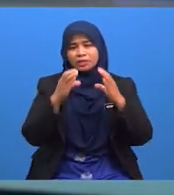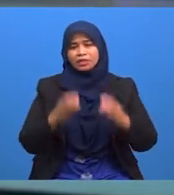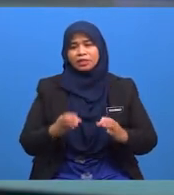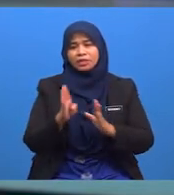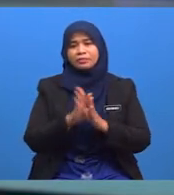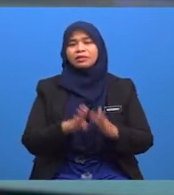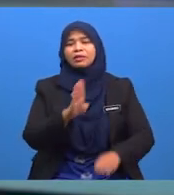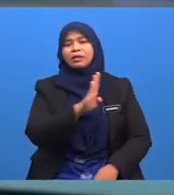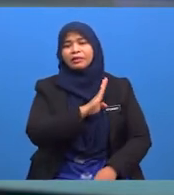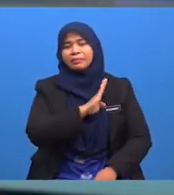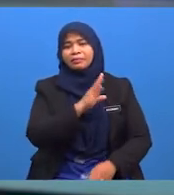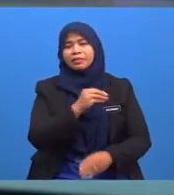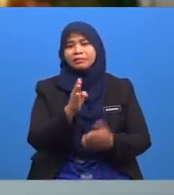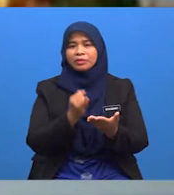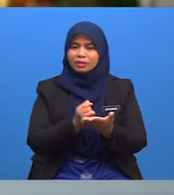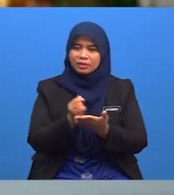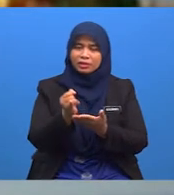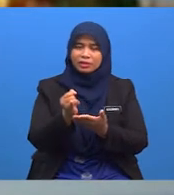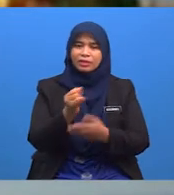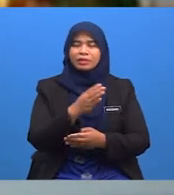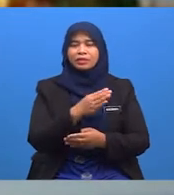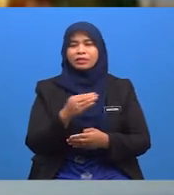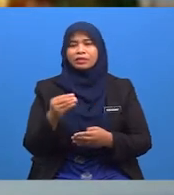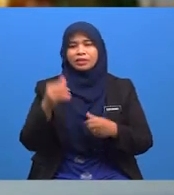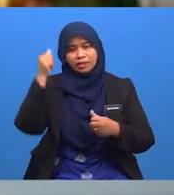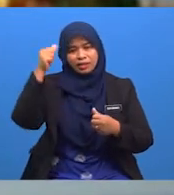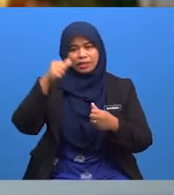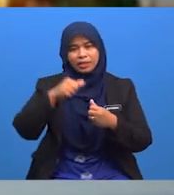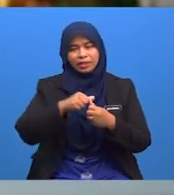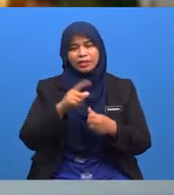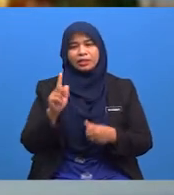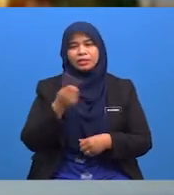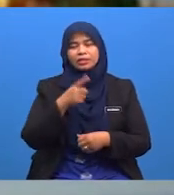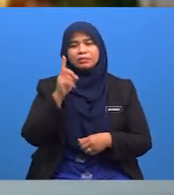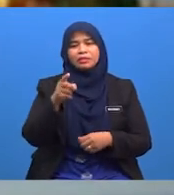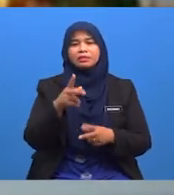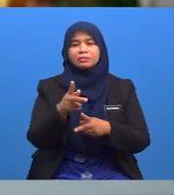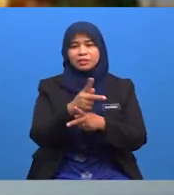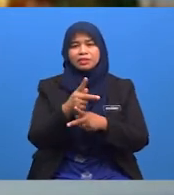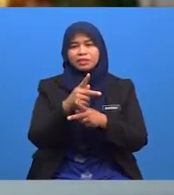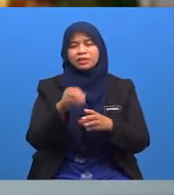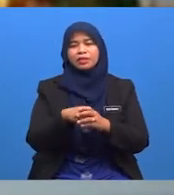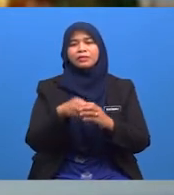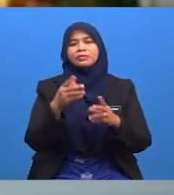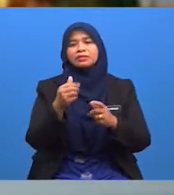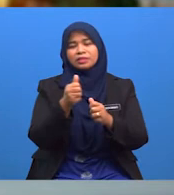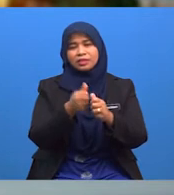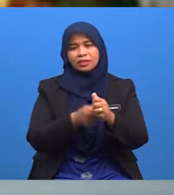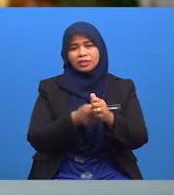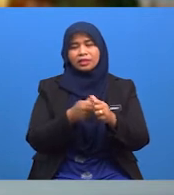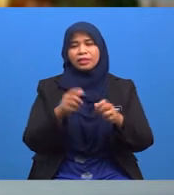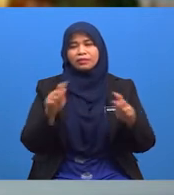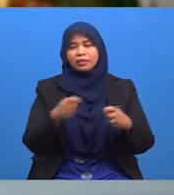secara beradab dan istiqomah. Dan ingatlah, kita perlu berhati-hati dalam setiap tindakan